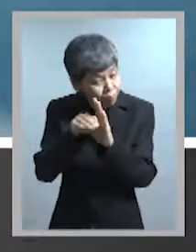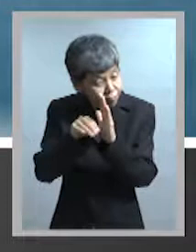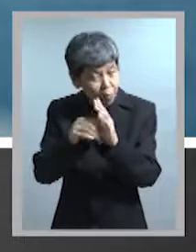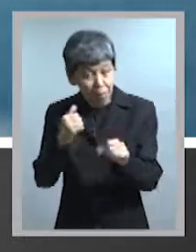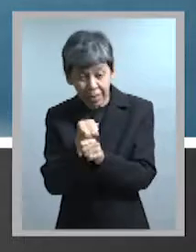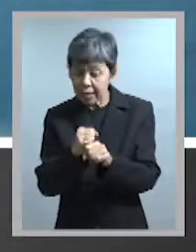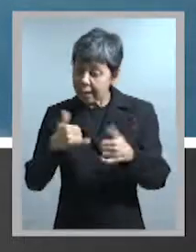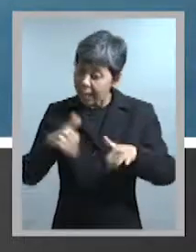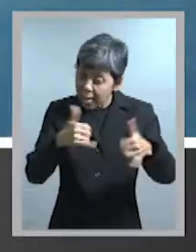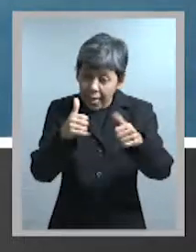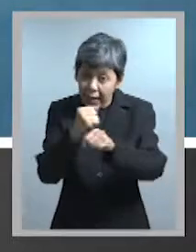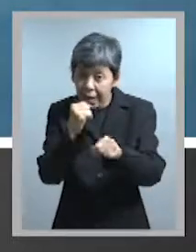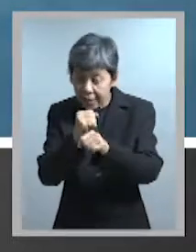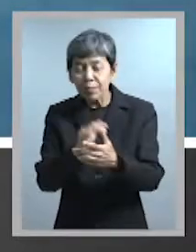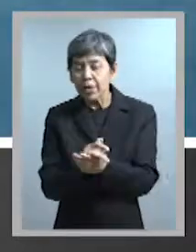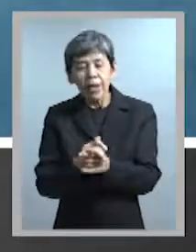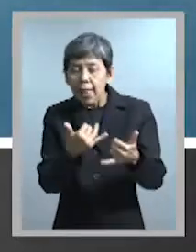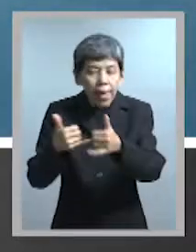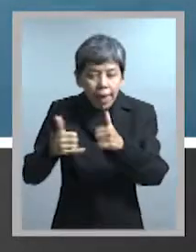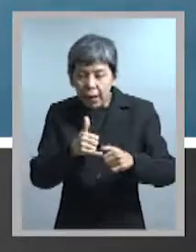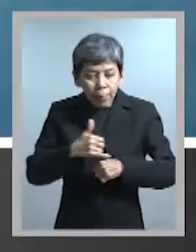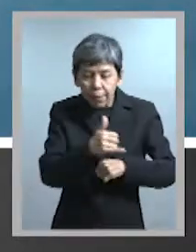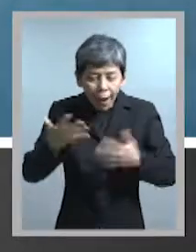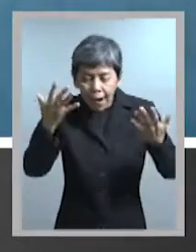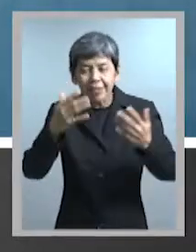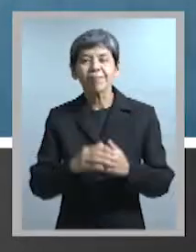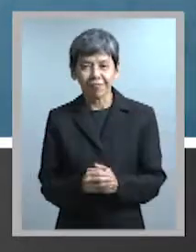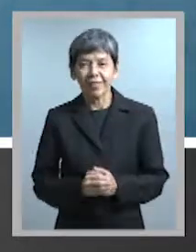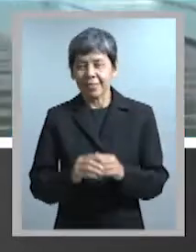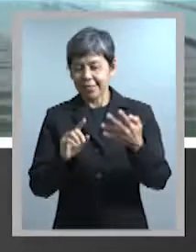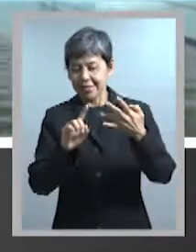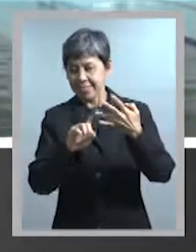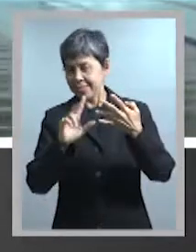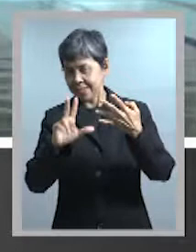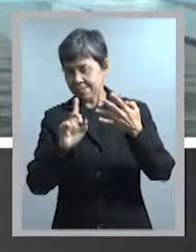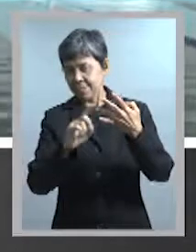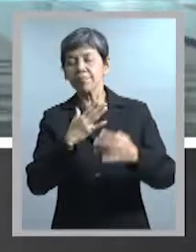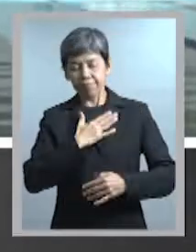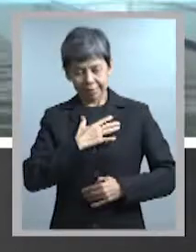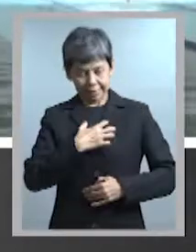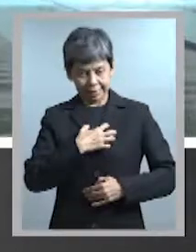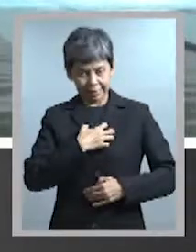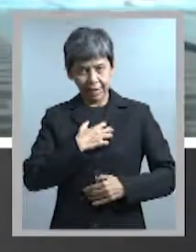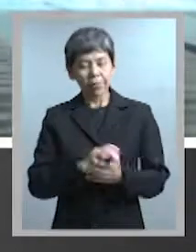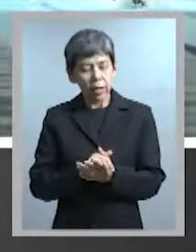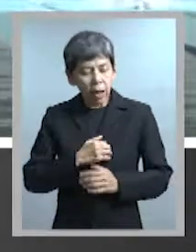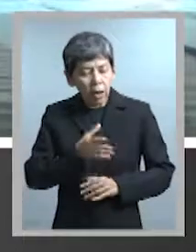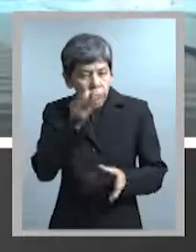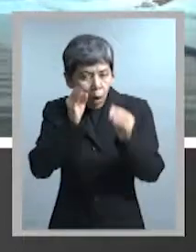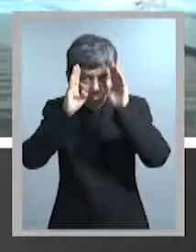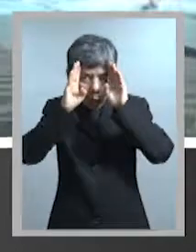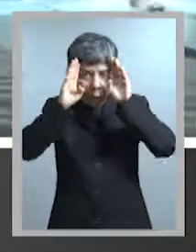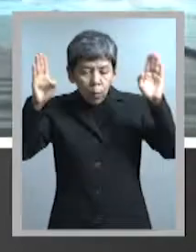เรียนแต่นี่จะเป็นเกมที่มันไม่มีการเคลื่อนไหวก็เป็นเกมที่ความหมายมากขึ้นประการที่3เนี่ยนะครับเราต้องการสร้างความ